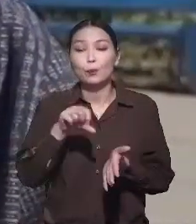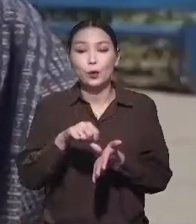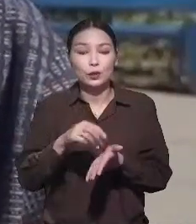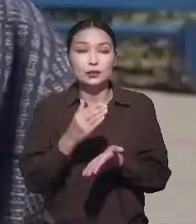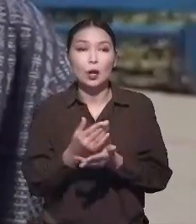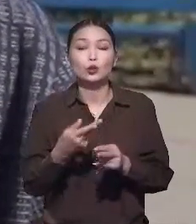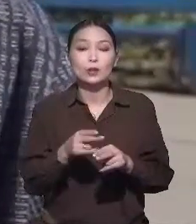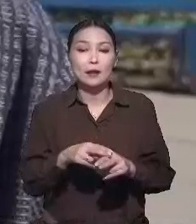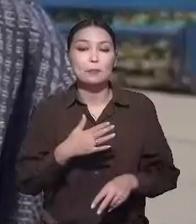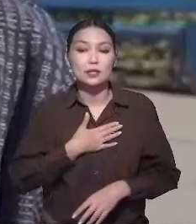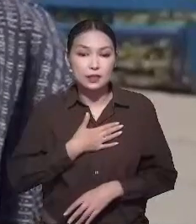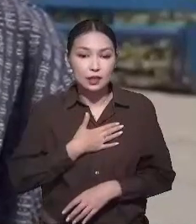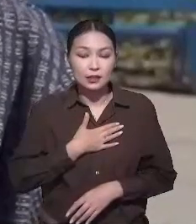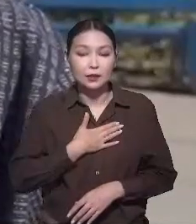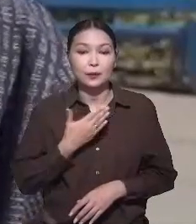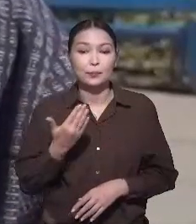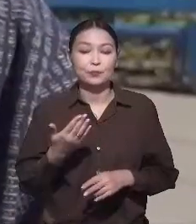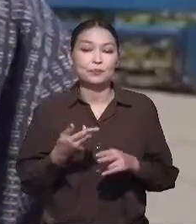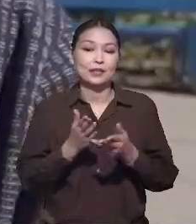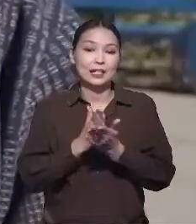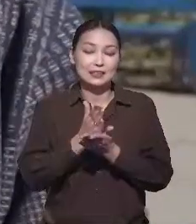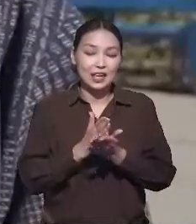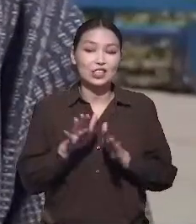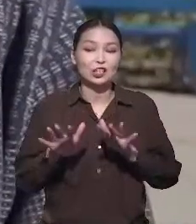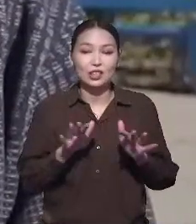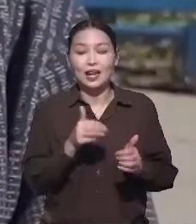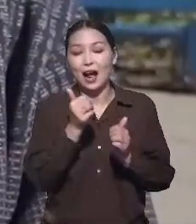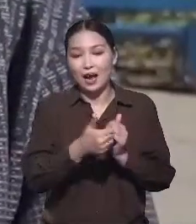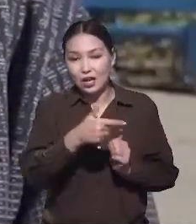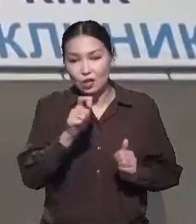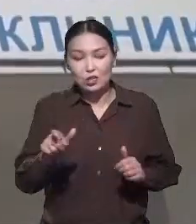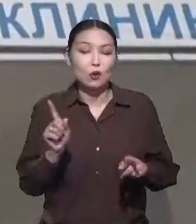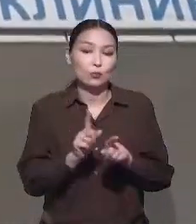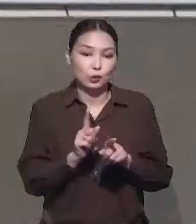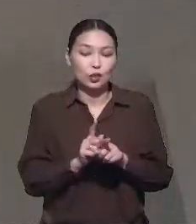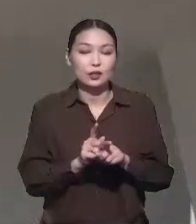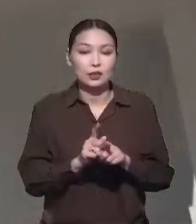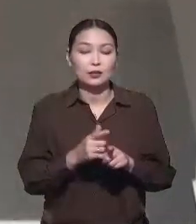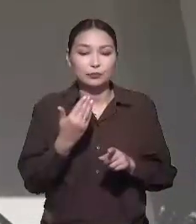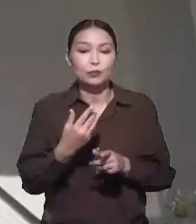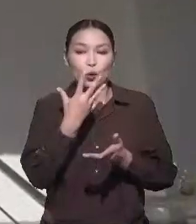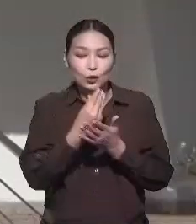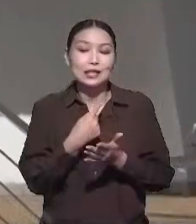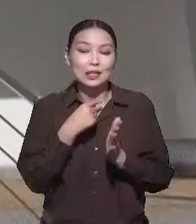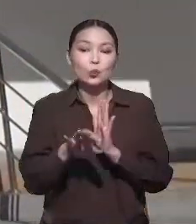бұл осындай тарихи кезеңде әрбір азамат өзін азамат деп есептесе, келіп дауысын беру керек.